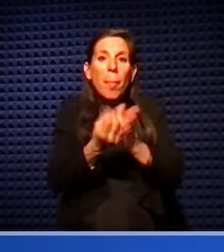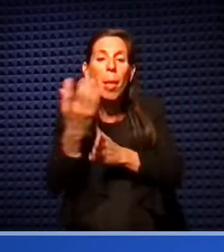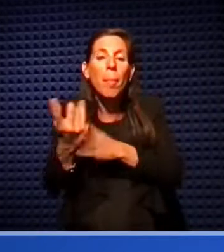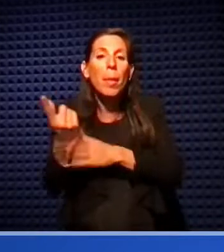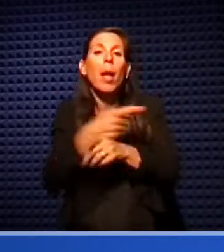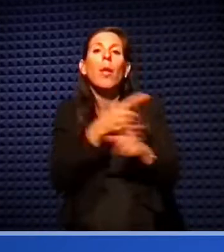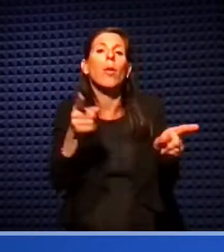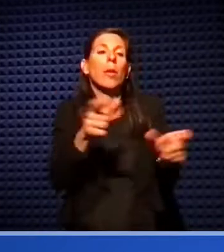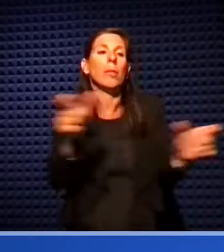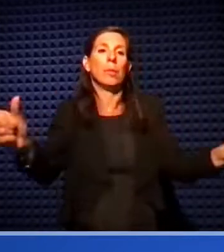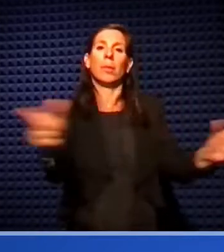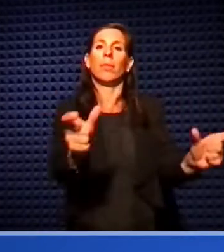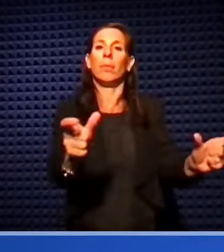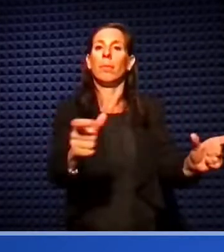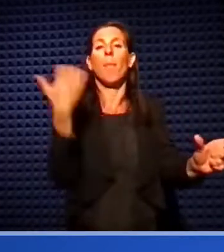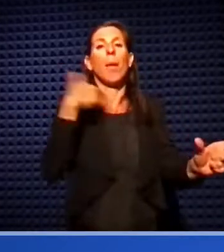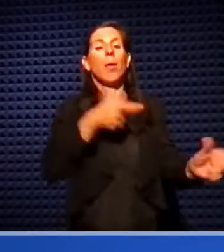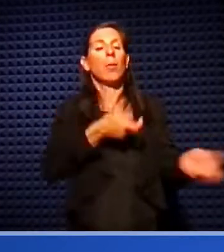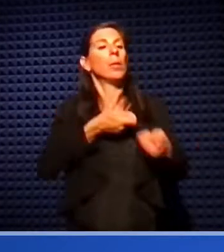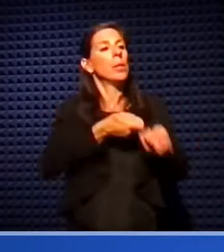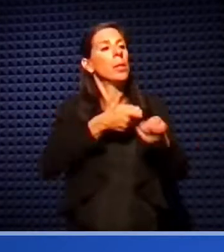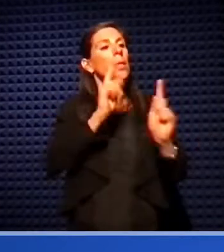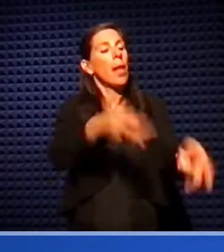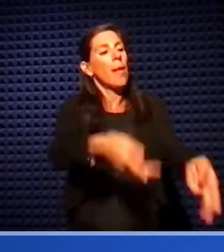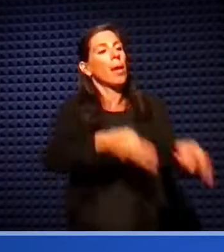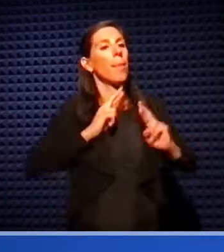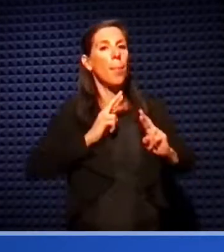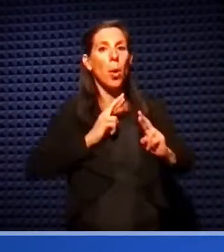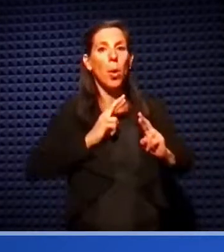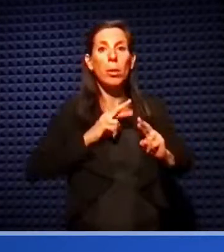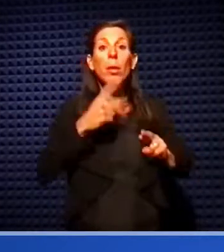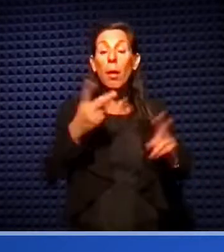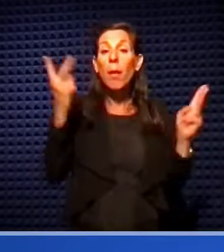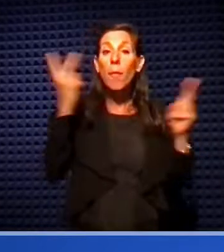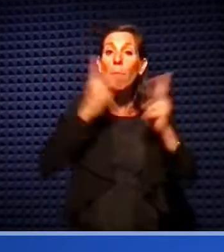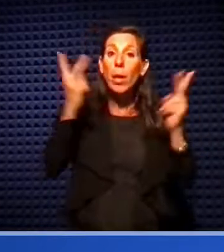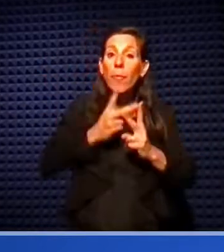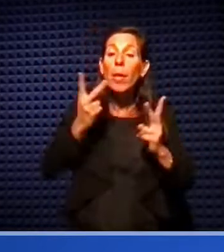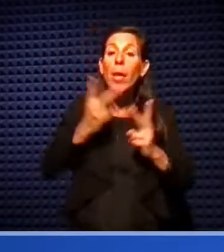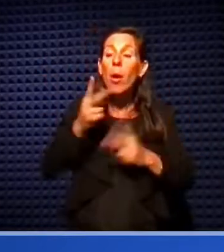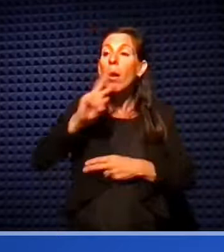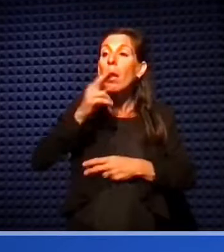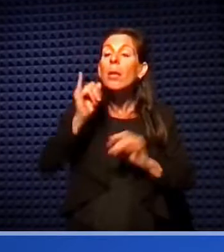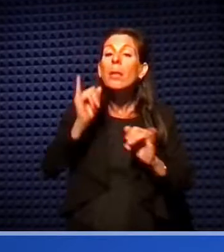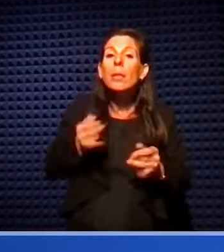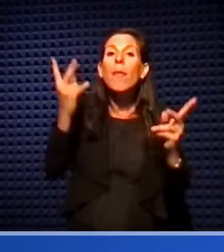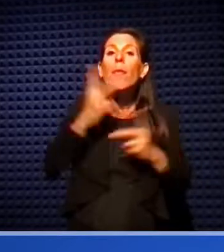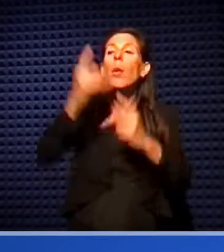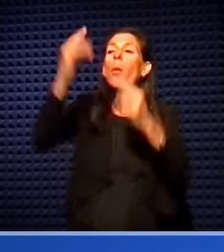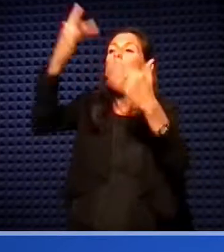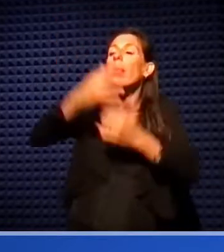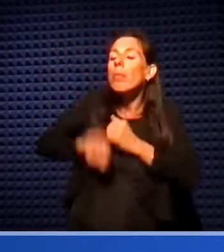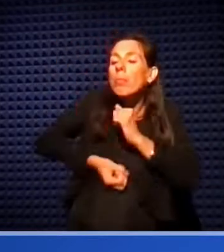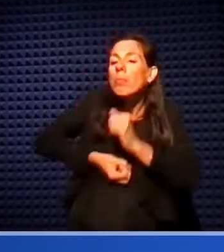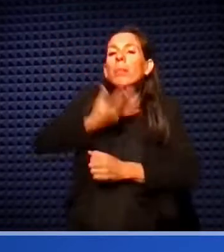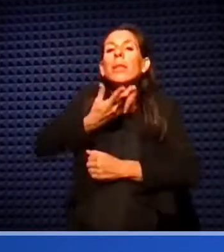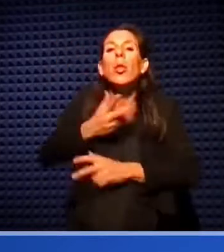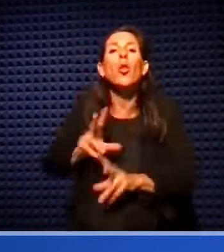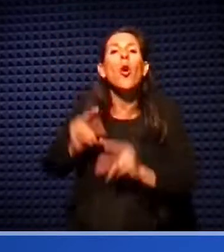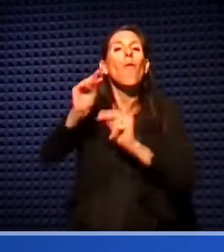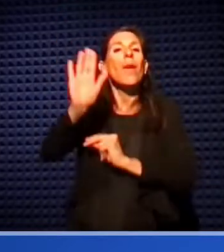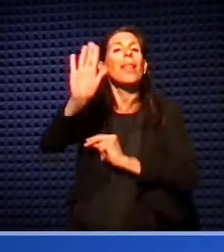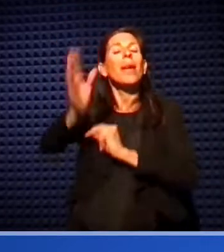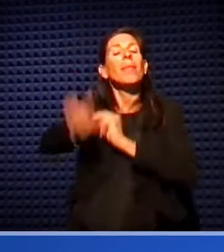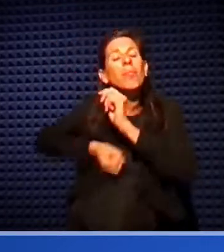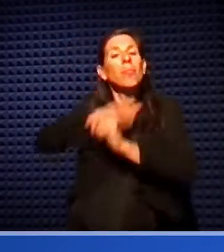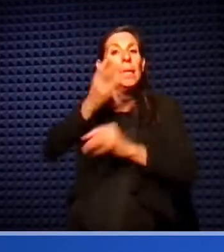قدم ممصاوم جماري صغا اغزابيرن برهان منفس قدوسن بر سرح دق سبات ايكونن نايتا ز استمقروا تموكرو